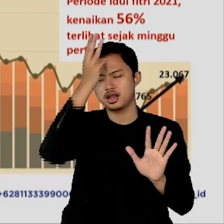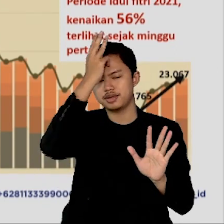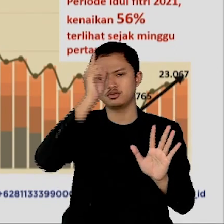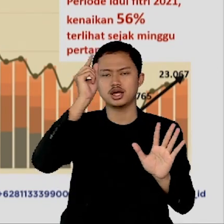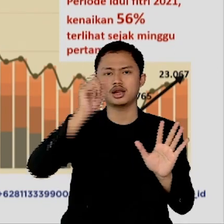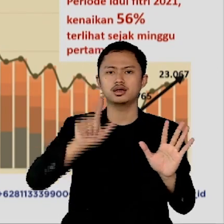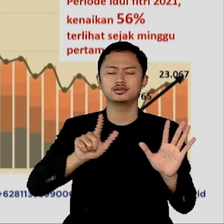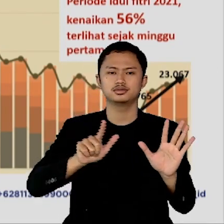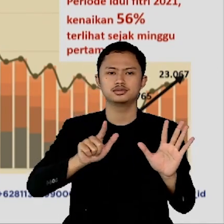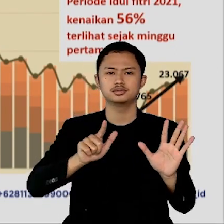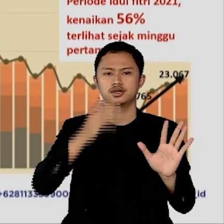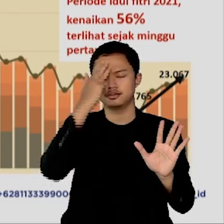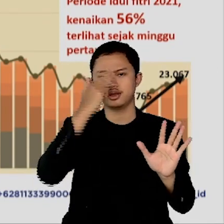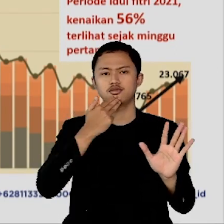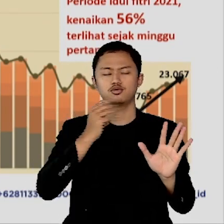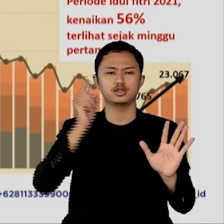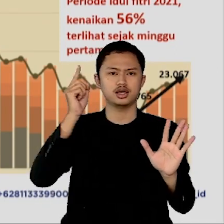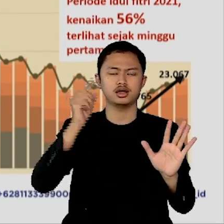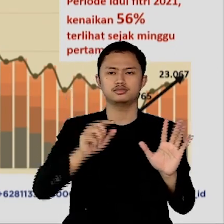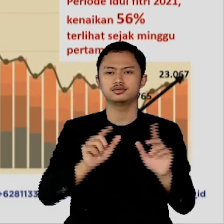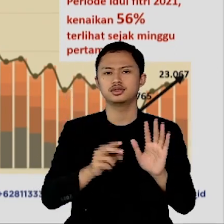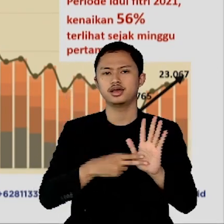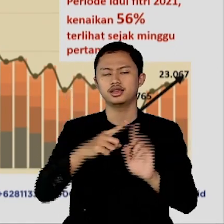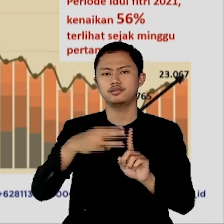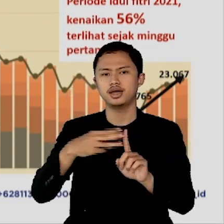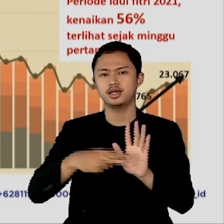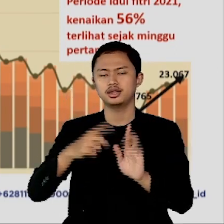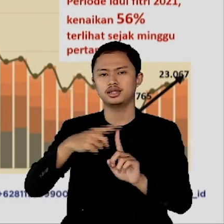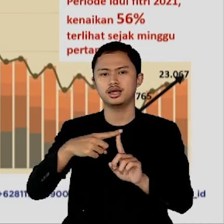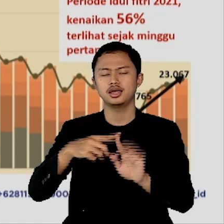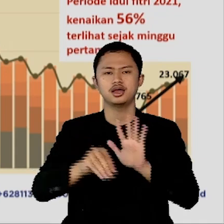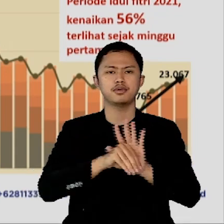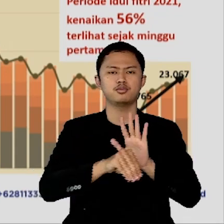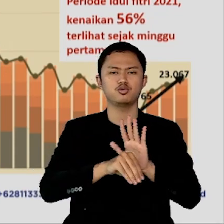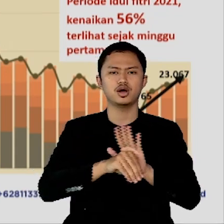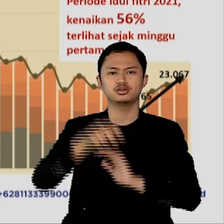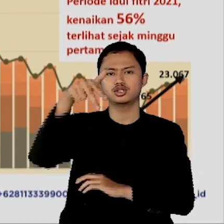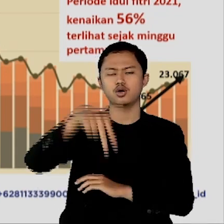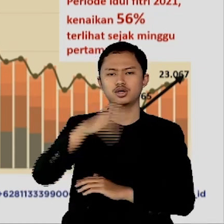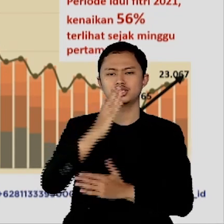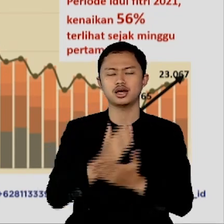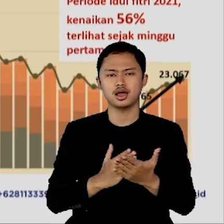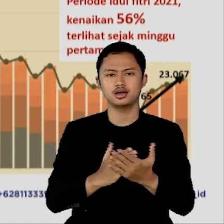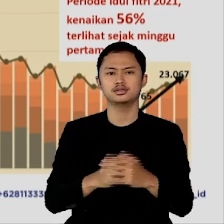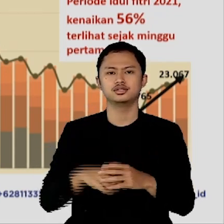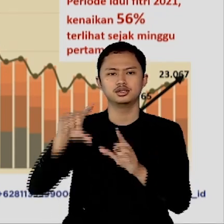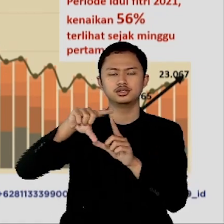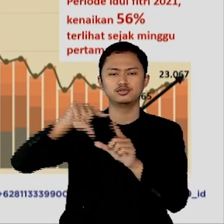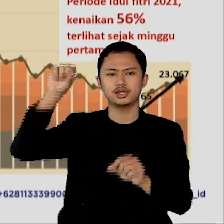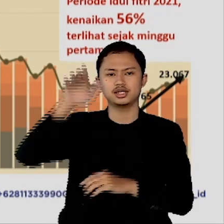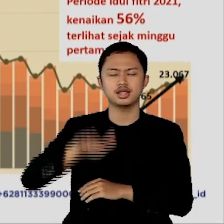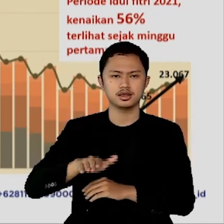Maluku Utara NTB NTT Papua Sulawesi Tengah dan Sumatera